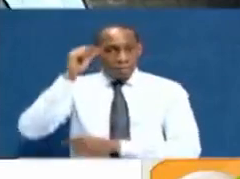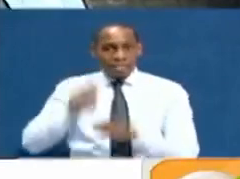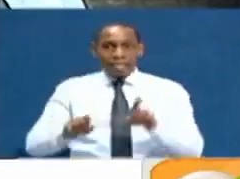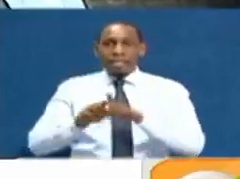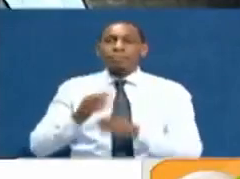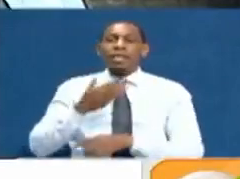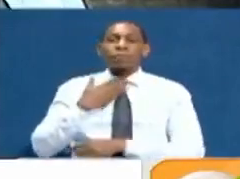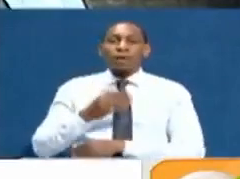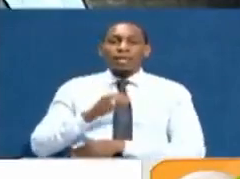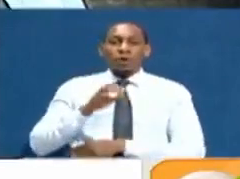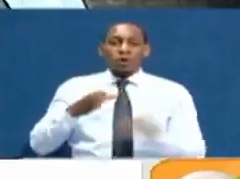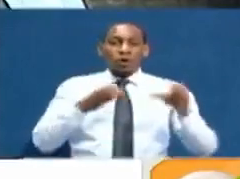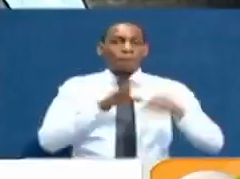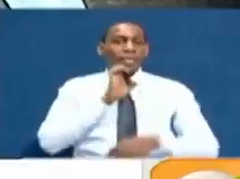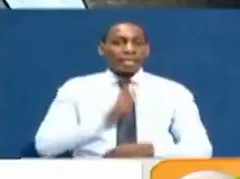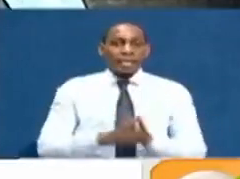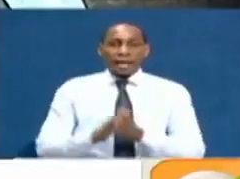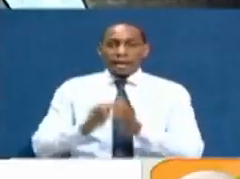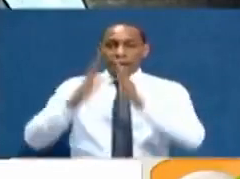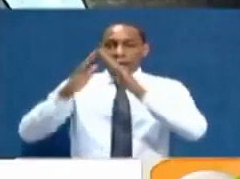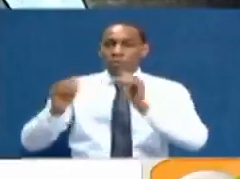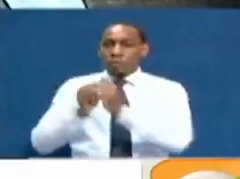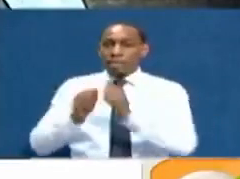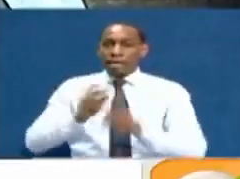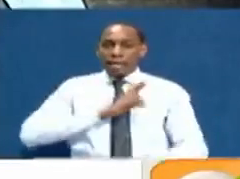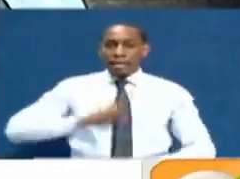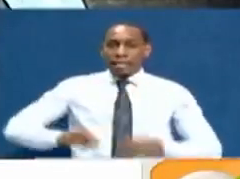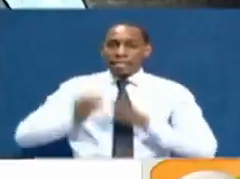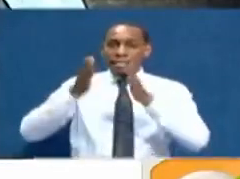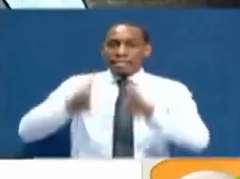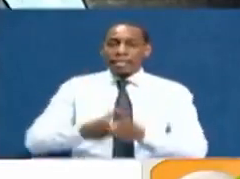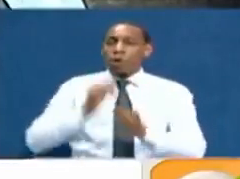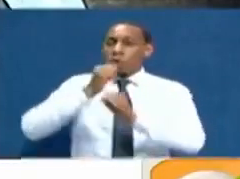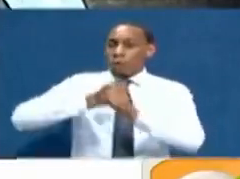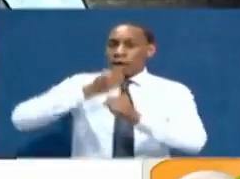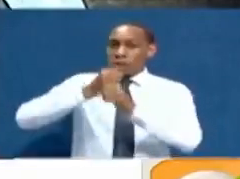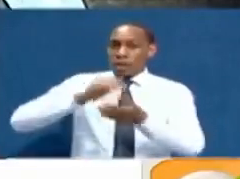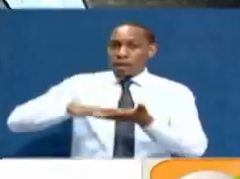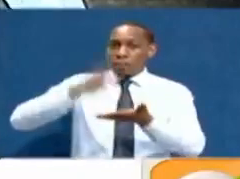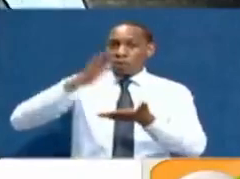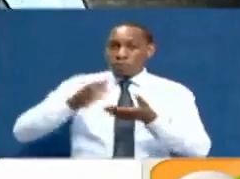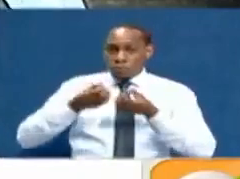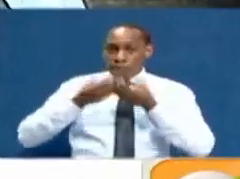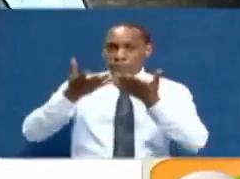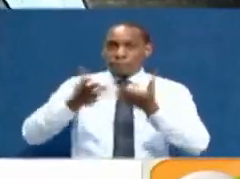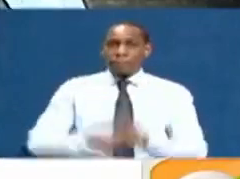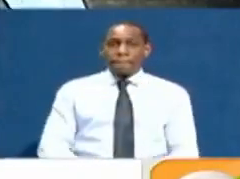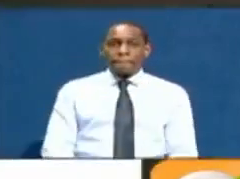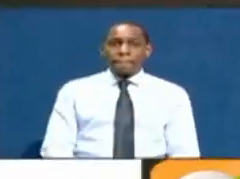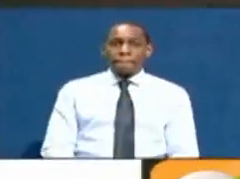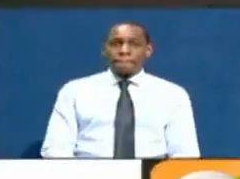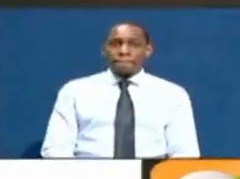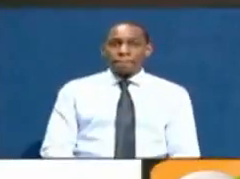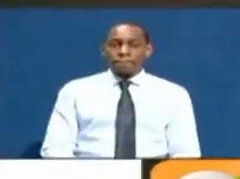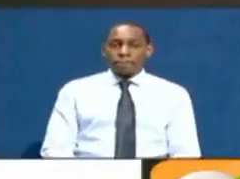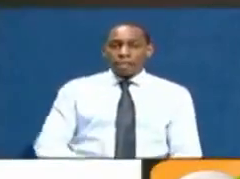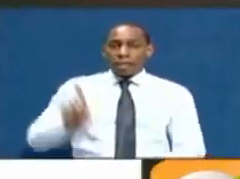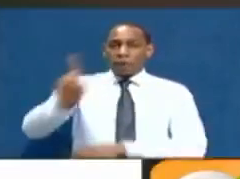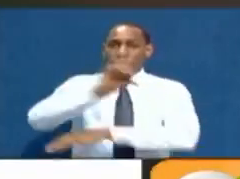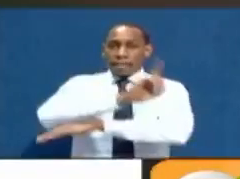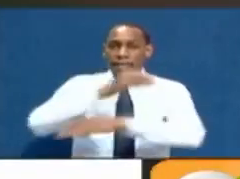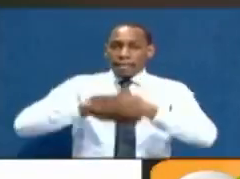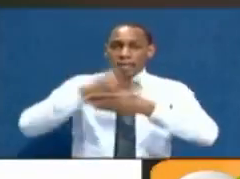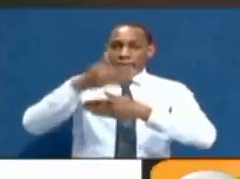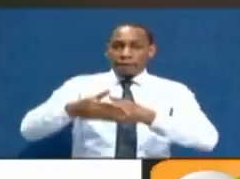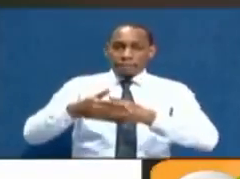amewataka wazee wa mtaa na nyumba kumi pamoja na viongozi wa kidini kutolegeza kamba kwa kutoa habari. Siku moja baada